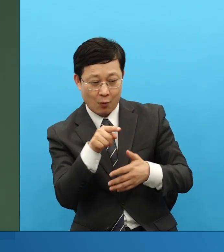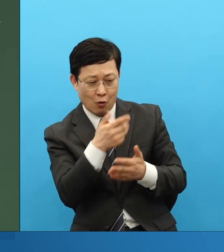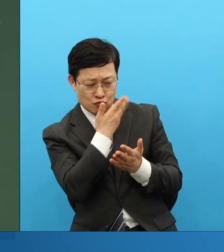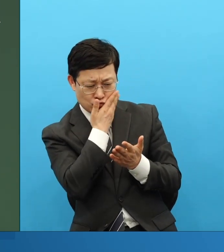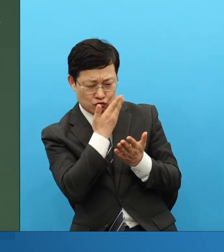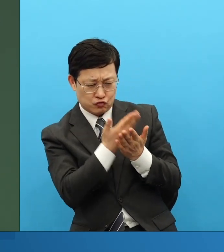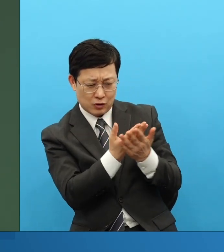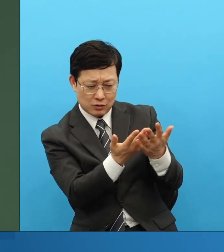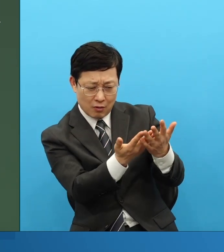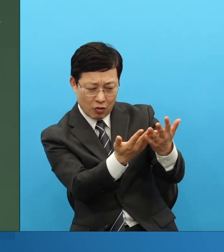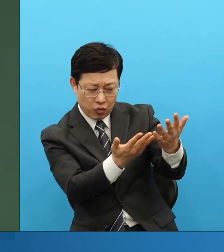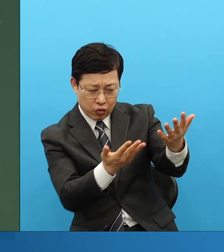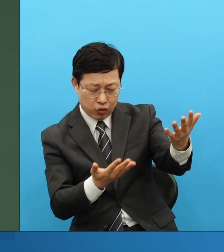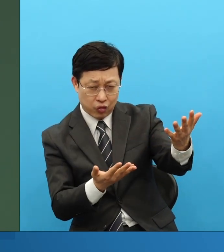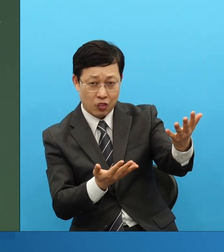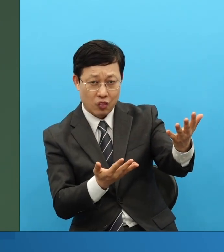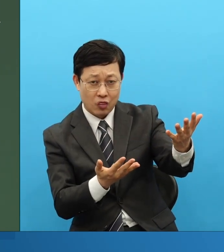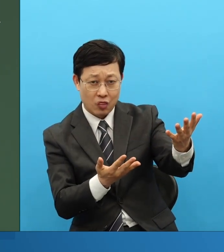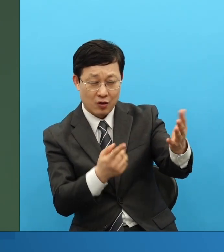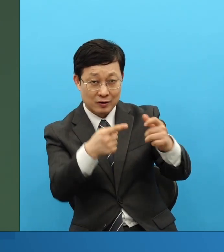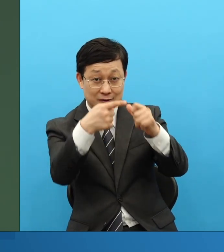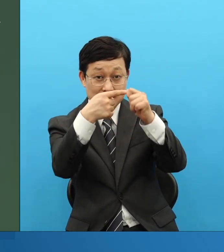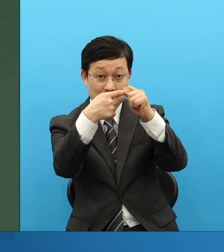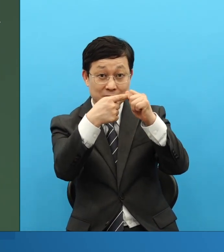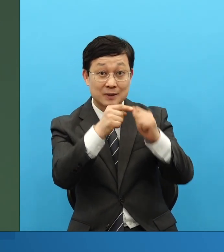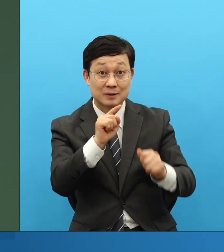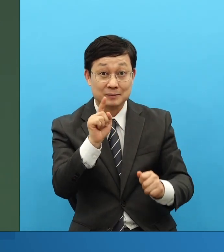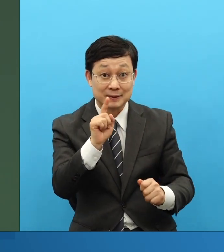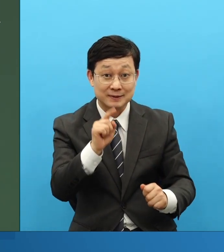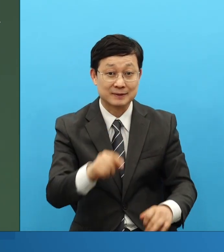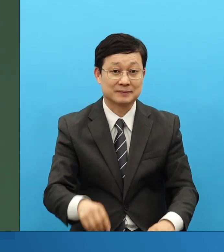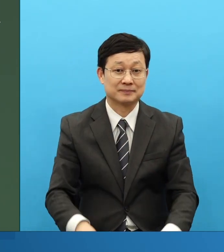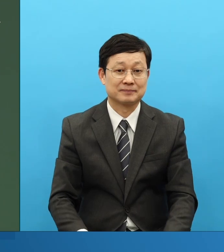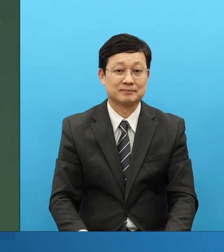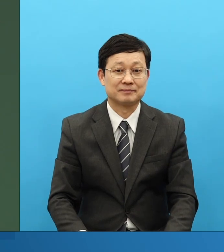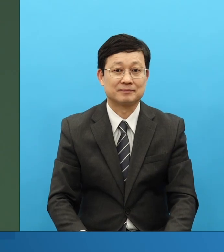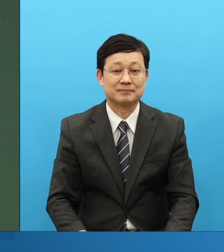문제 성경 말씀이 보이죠. You begin to see what the Bible says.